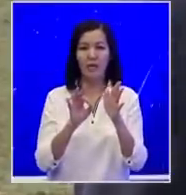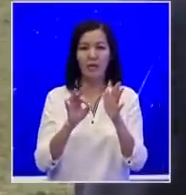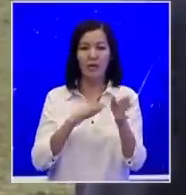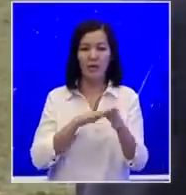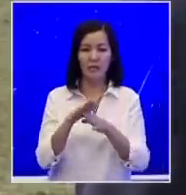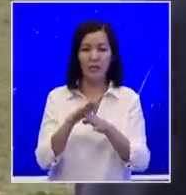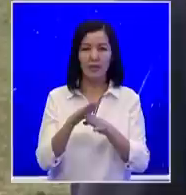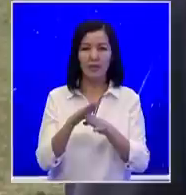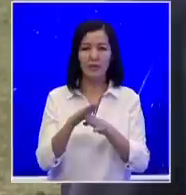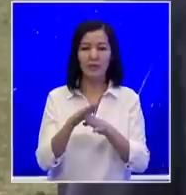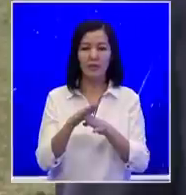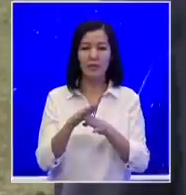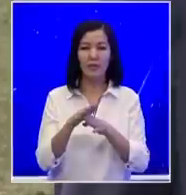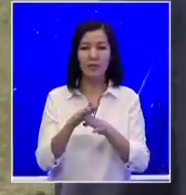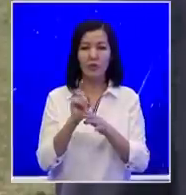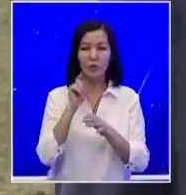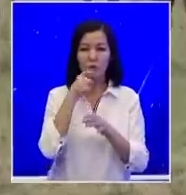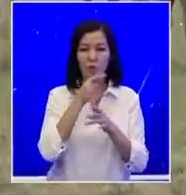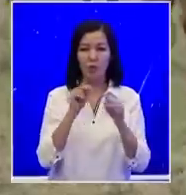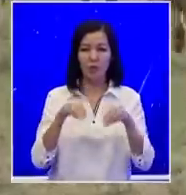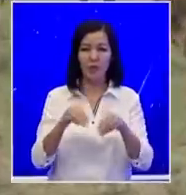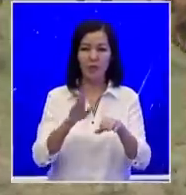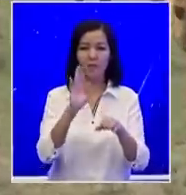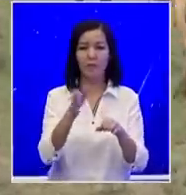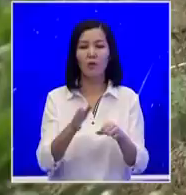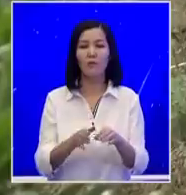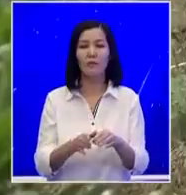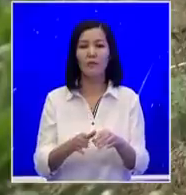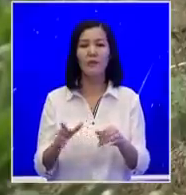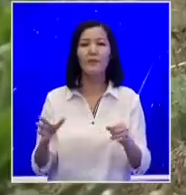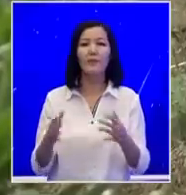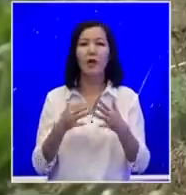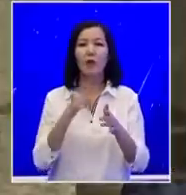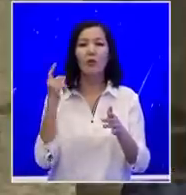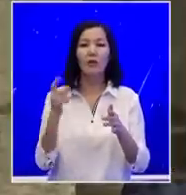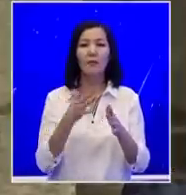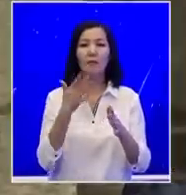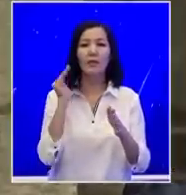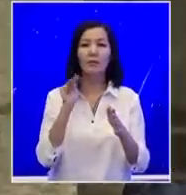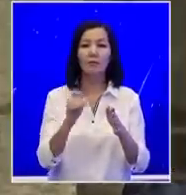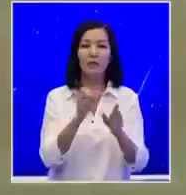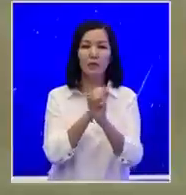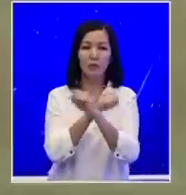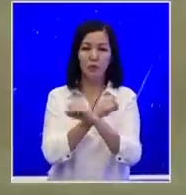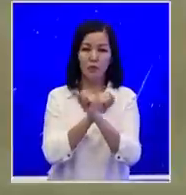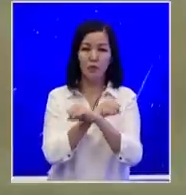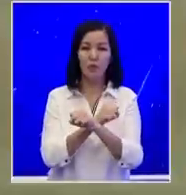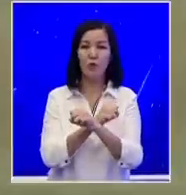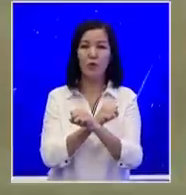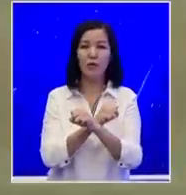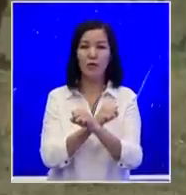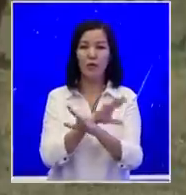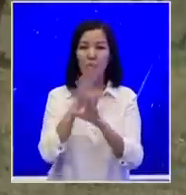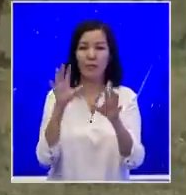ексек соныменен биыл егін жұмыстары бітеді. Осылайша Қарадала төсінде 5000 бастай ақшудалы түйе өсіріп, адал